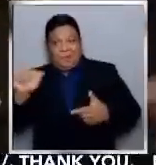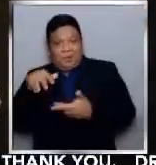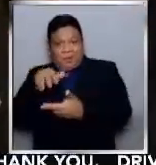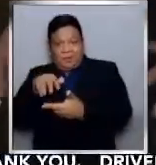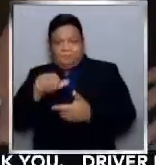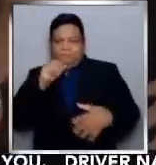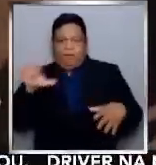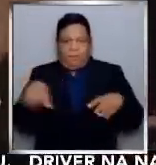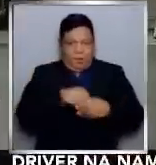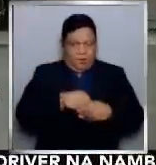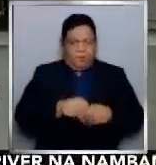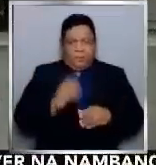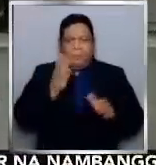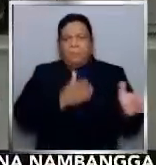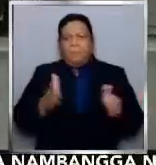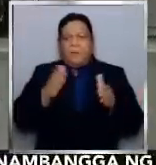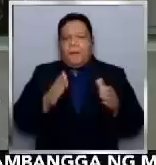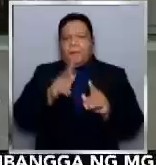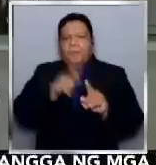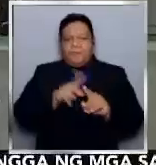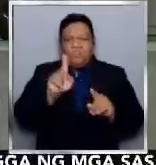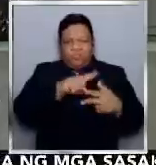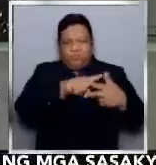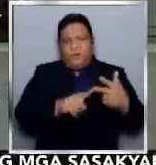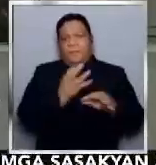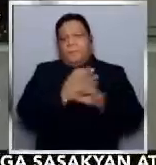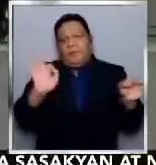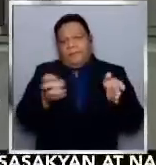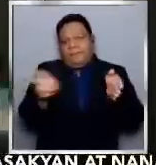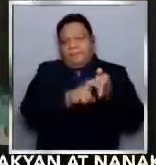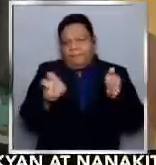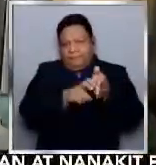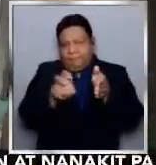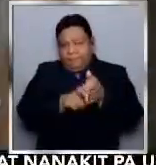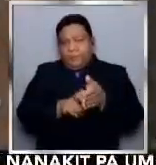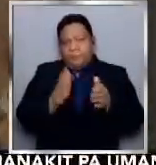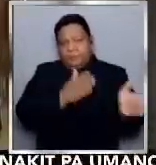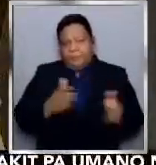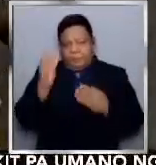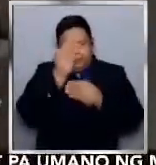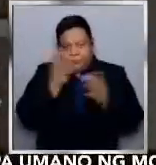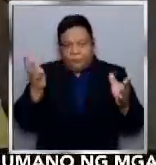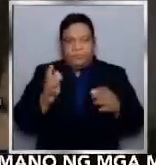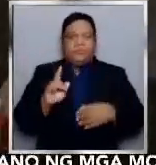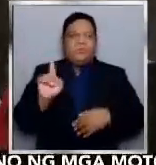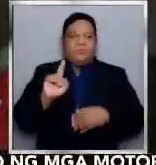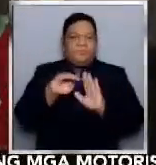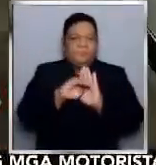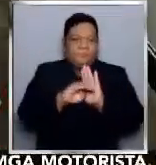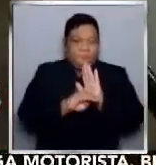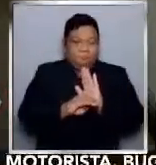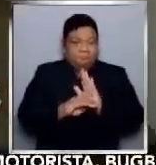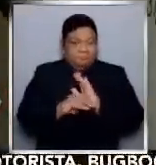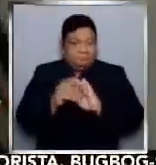Implementing Rules and Regulations o IRR kagunay ng libreng sakay ang pamunuan ng MRT3. Pag-aaralan naman daw kung maaaring palawigin para